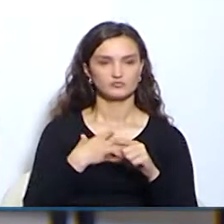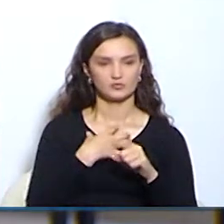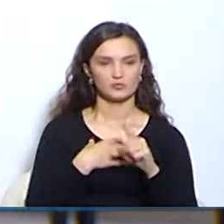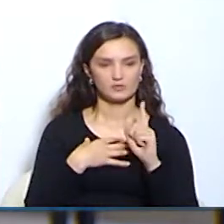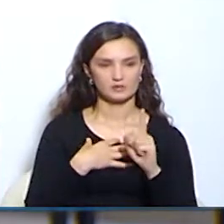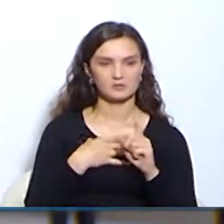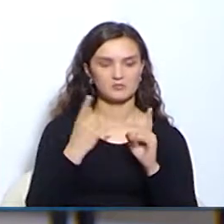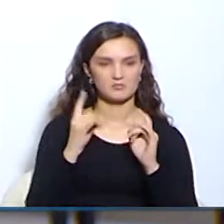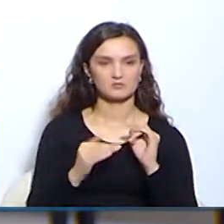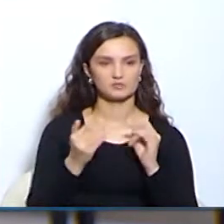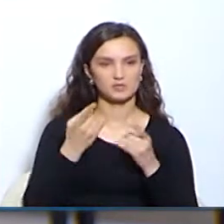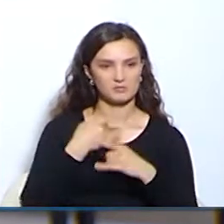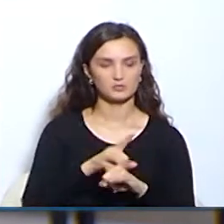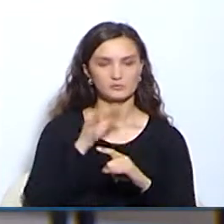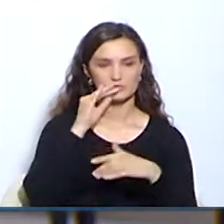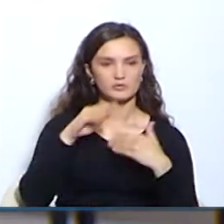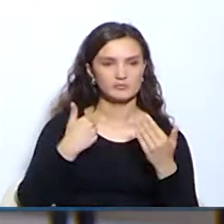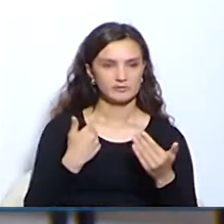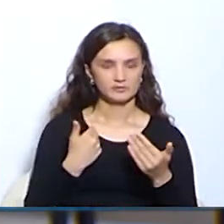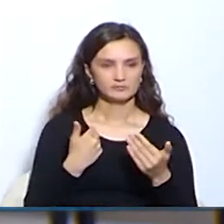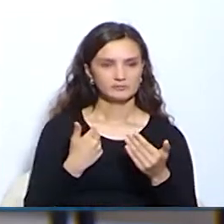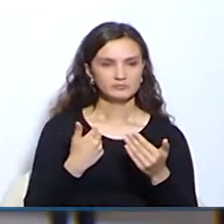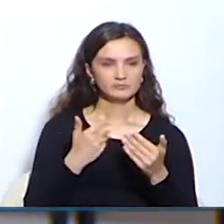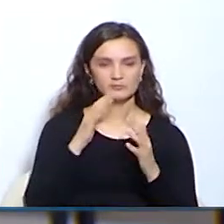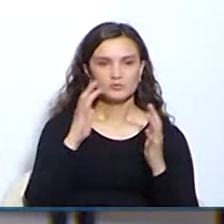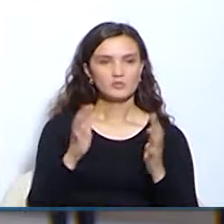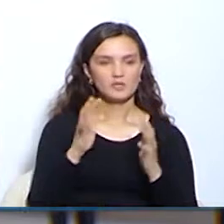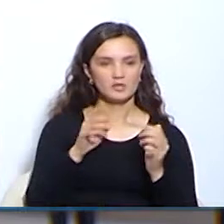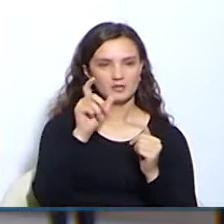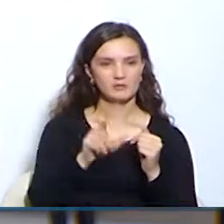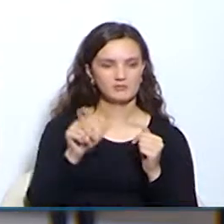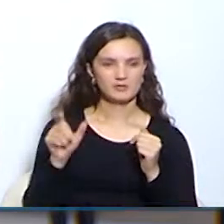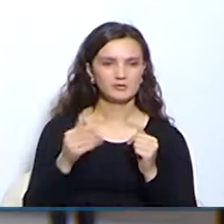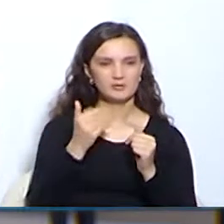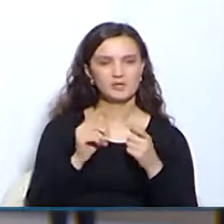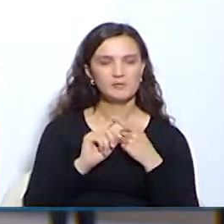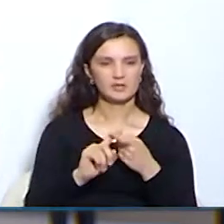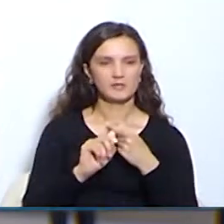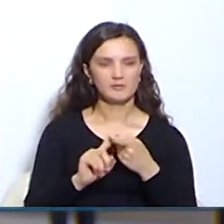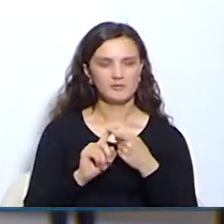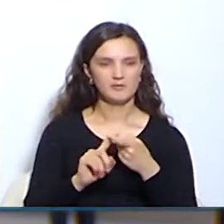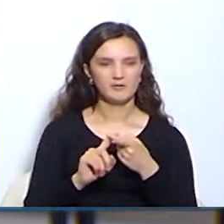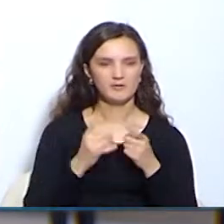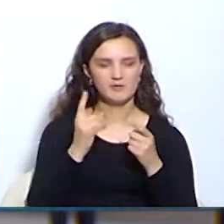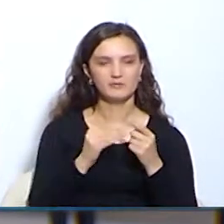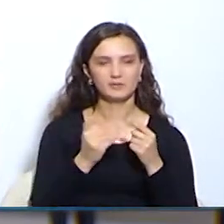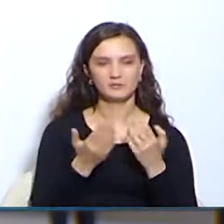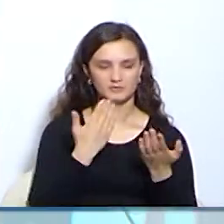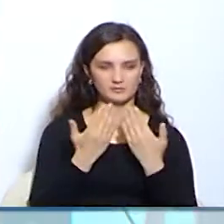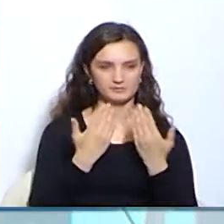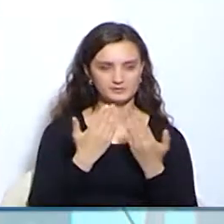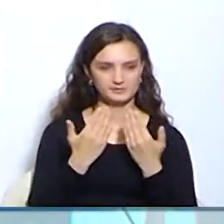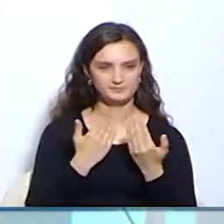მნიშვნელოვანია ბავშვის დაბადების შემდეგ მზრუნველი ადამიანის დამოკიდებულება ბავშვთან